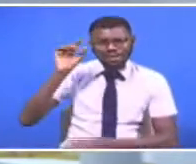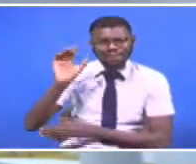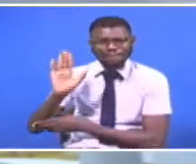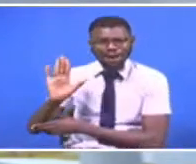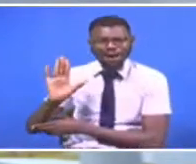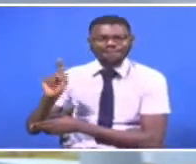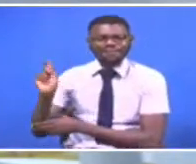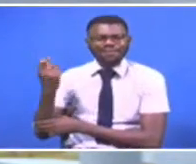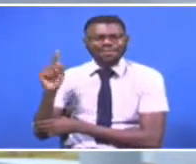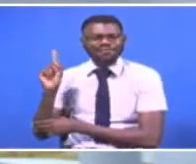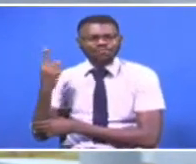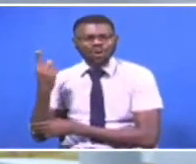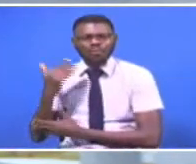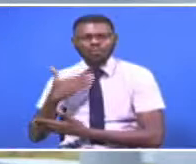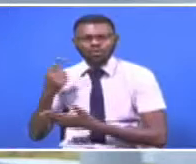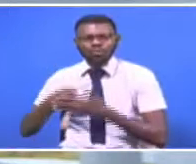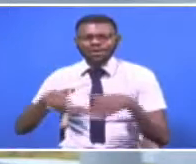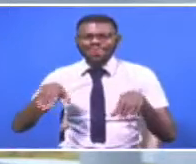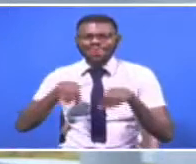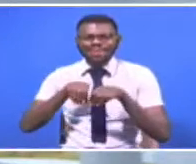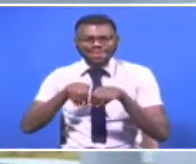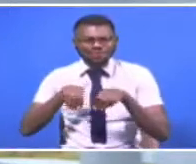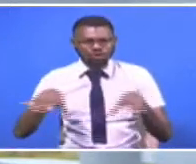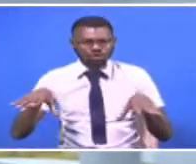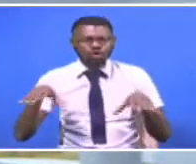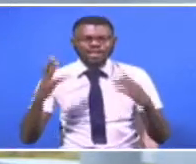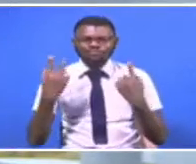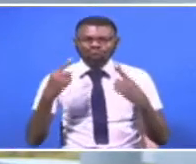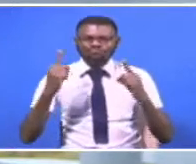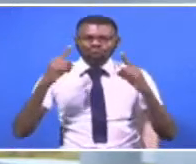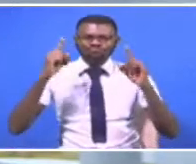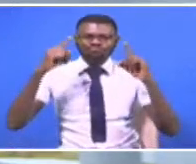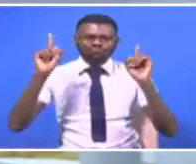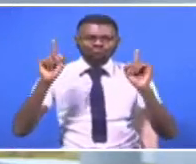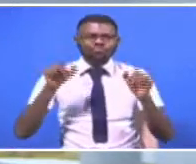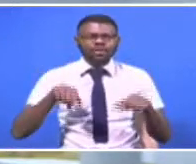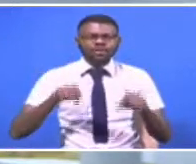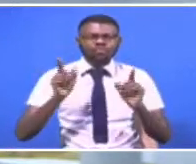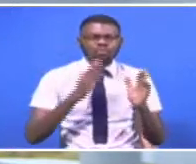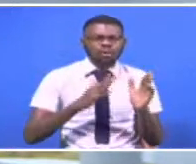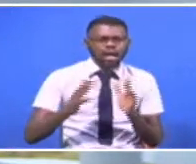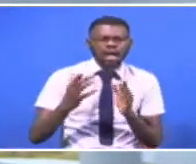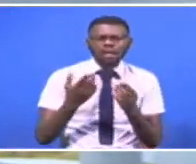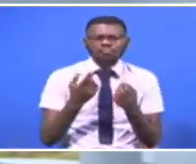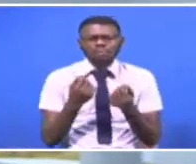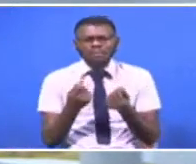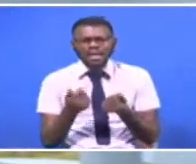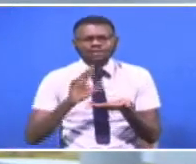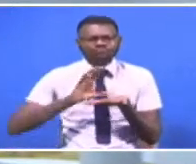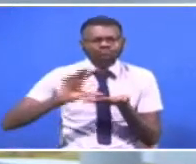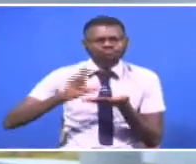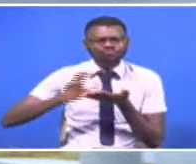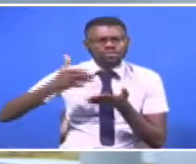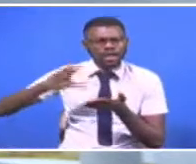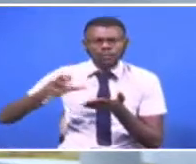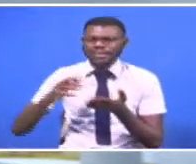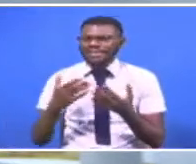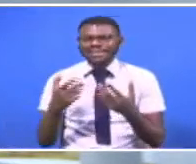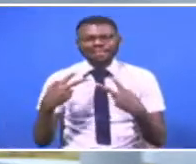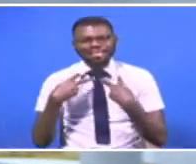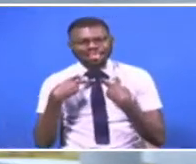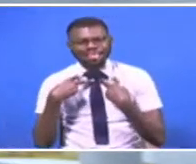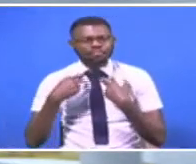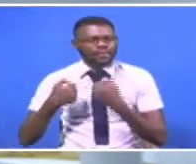itahakikisha ugatuzi umefaulu. Rais amesema kwamba kucheleweshwa kwa mgao wa fedha za kaunti kumekuwa tatizo kubwa katika utoaji huduma kwa